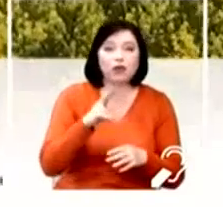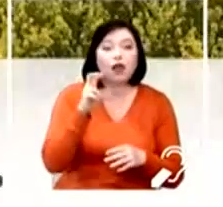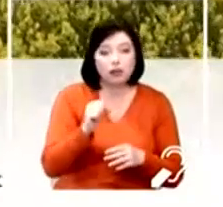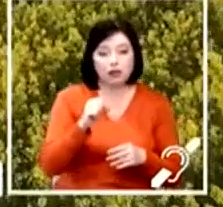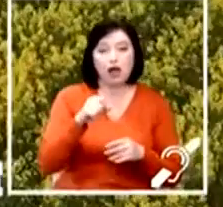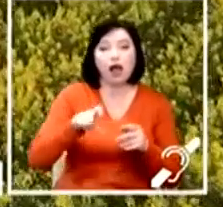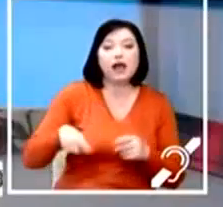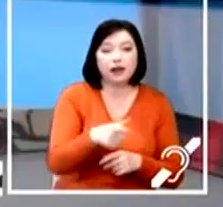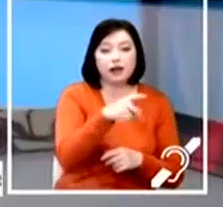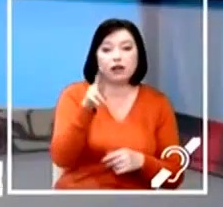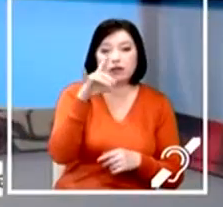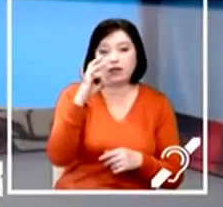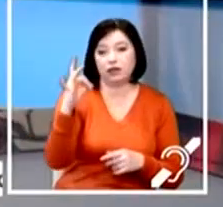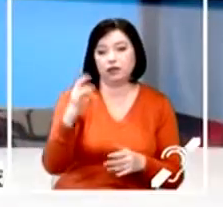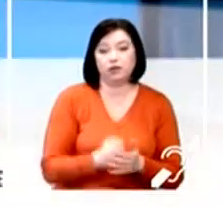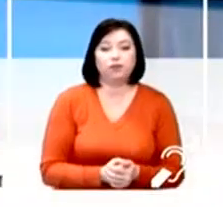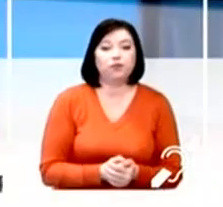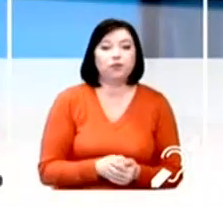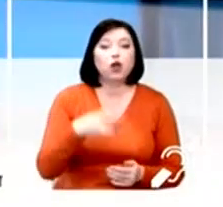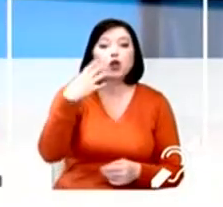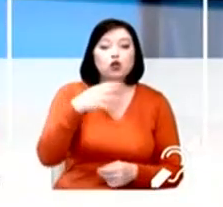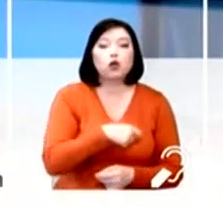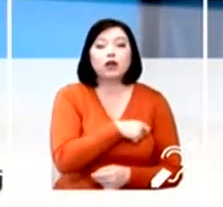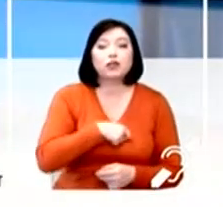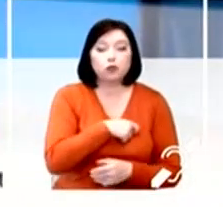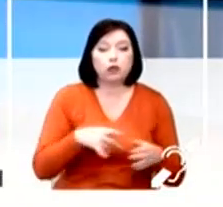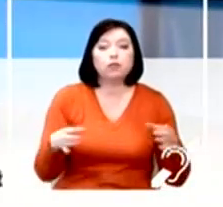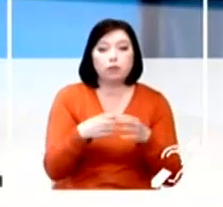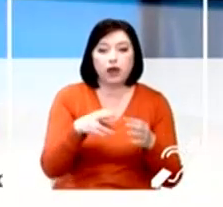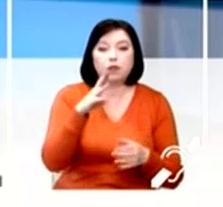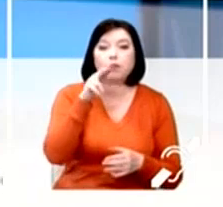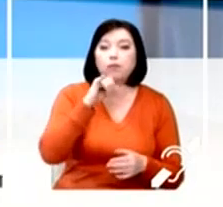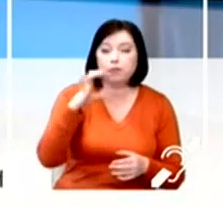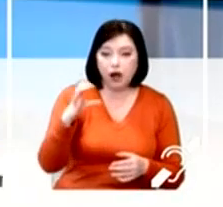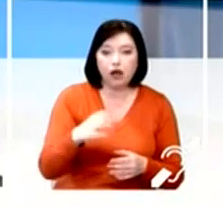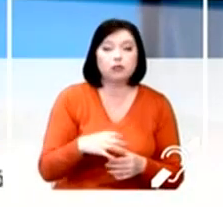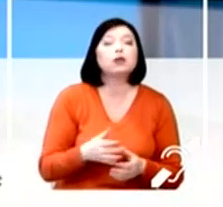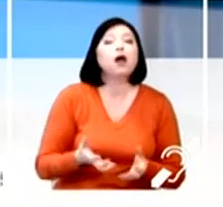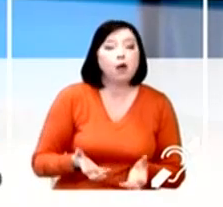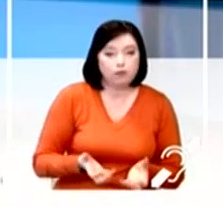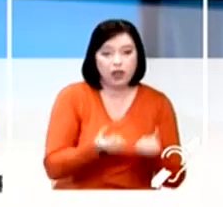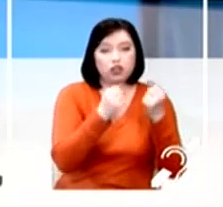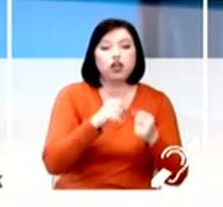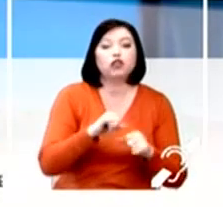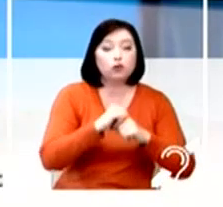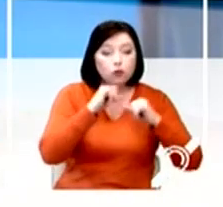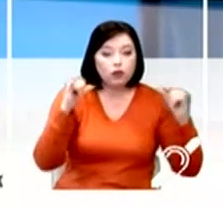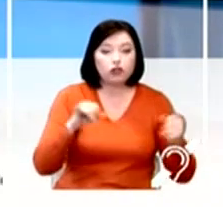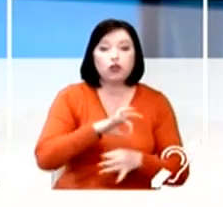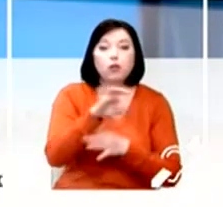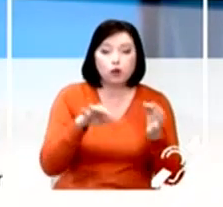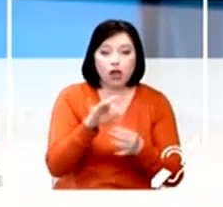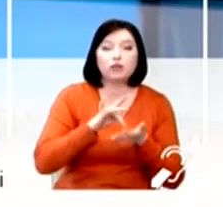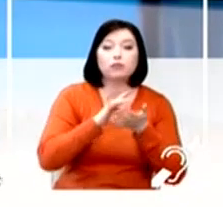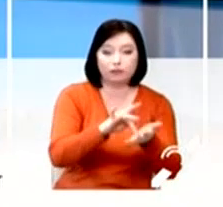malurile Nistrului. 40 de deputați ai Partidului Acțiune și Solidaritate sprijină extinderea proiectului Discover